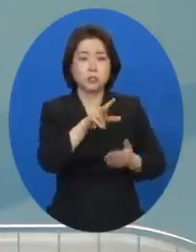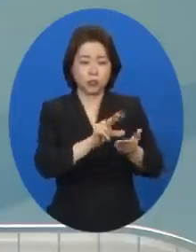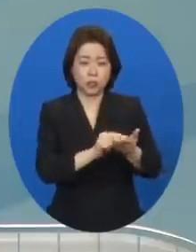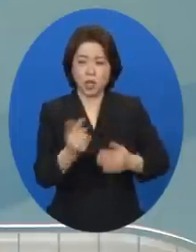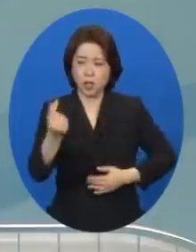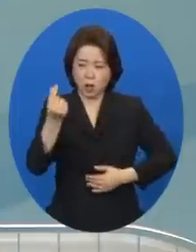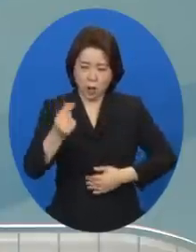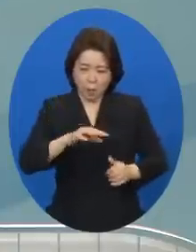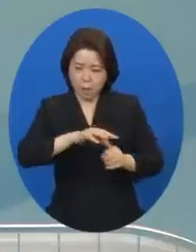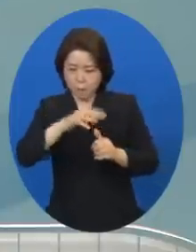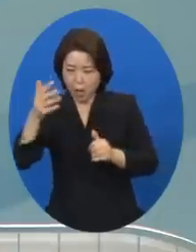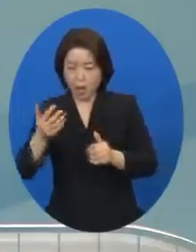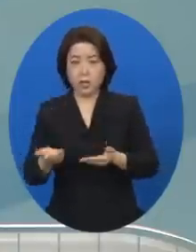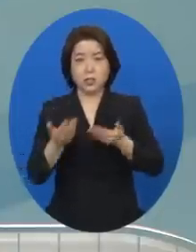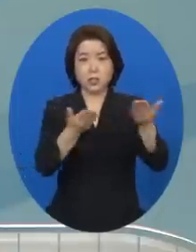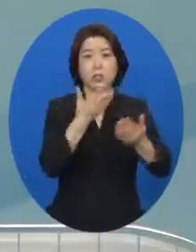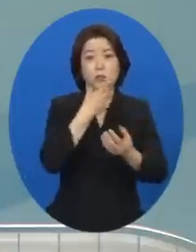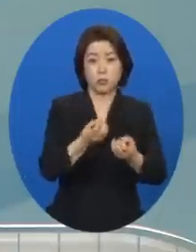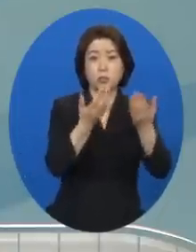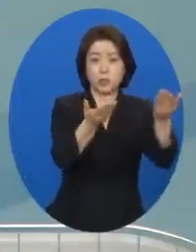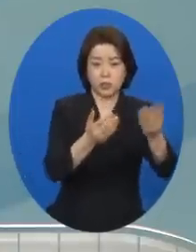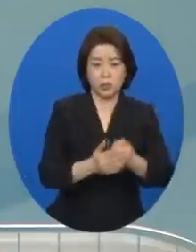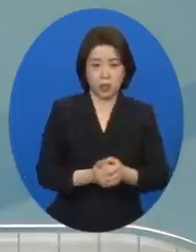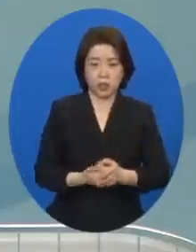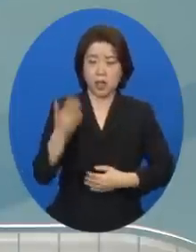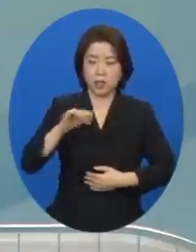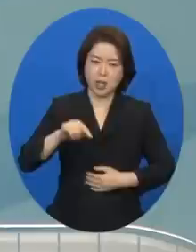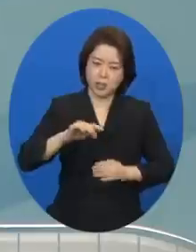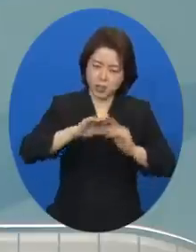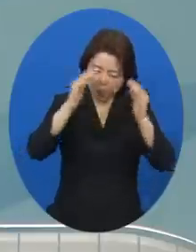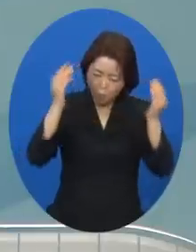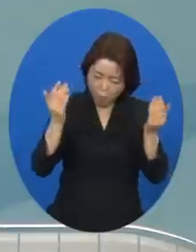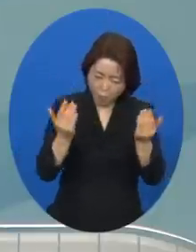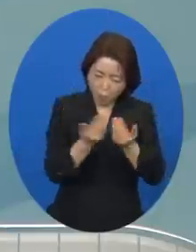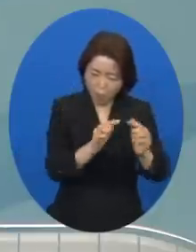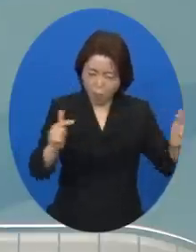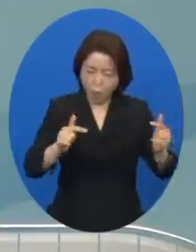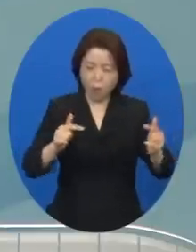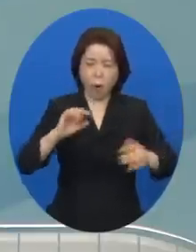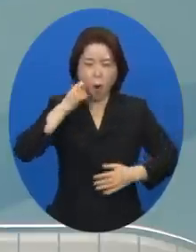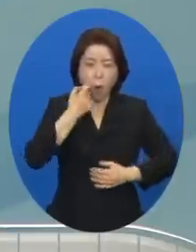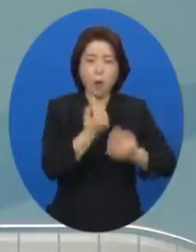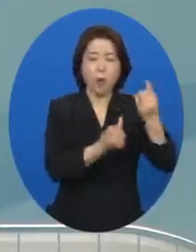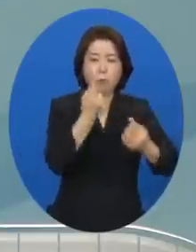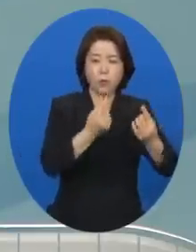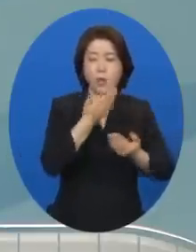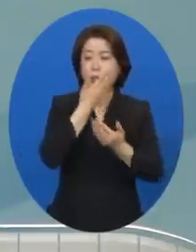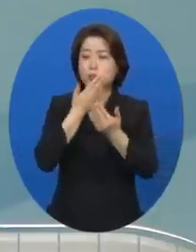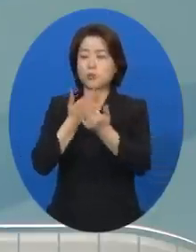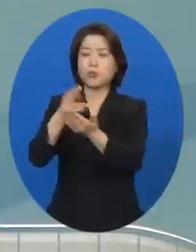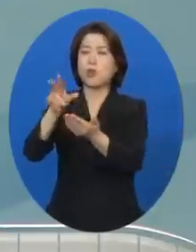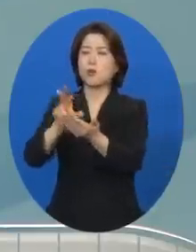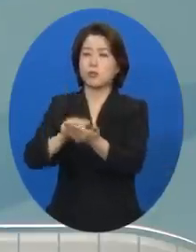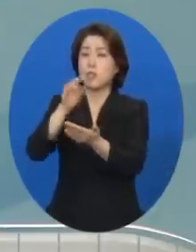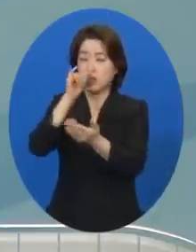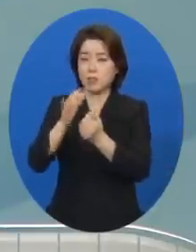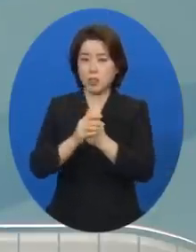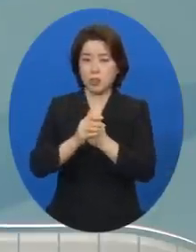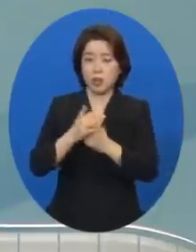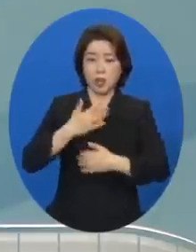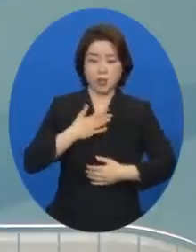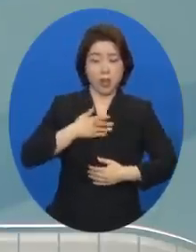건져 주시기를 축복합니다 그러나 그 모든 것보다 더 중요한 문제가 있는 것을 아셔야 되요 0점